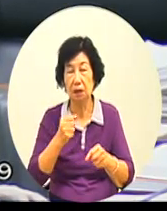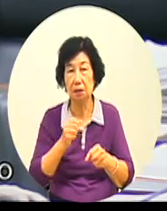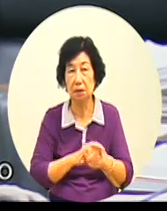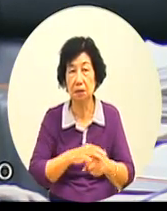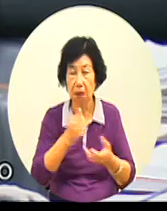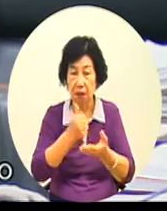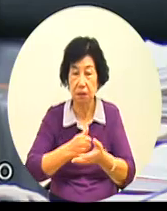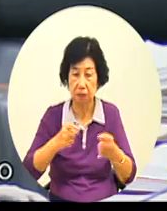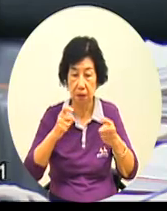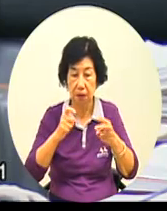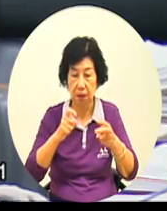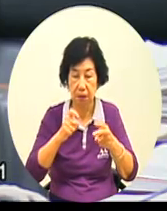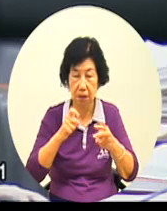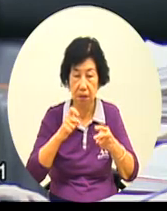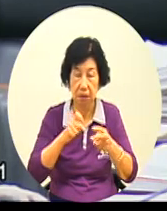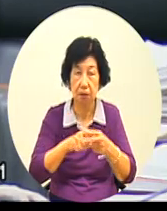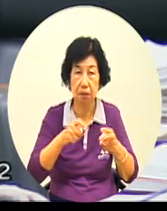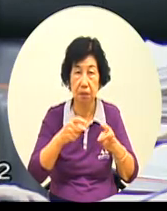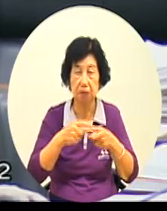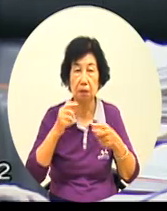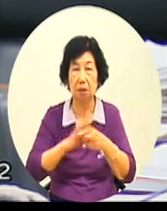或者是到国外去了。